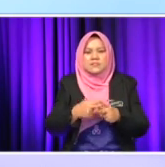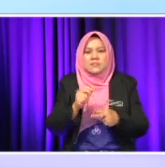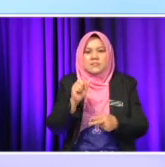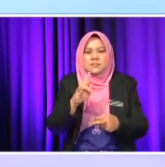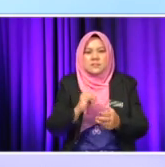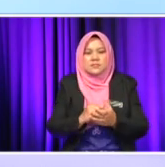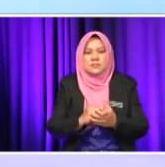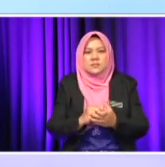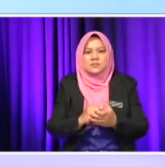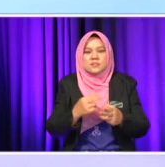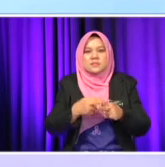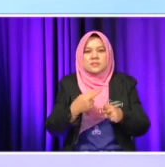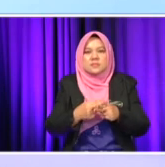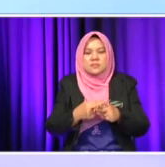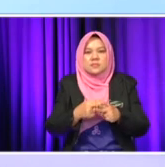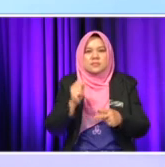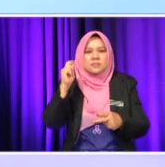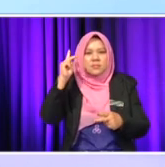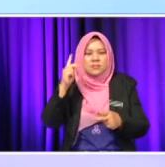nama Arinta